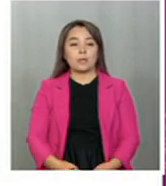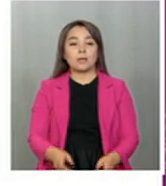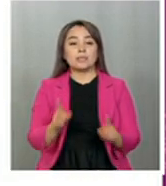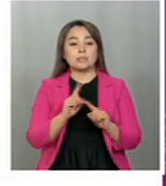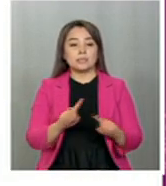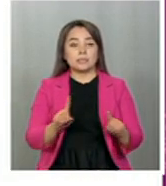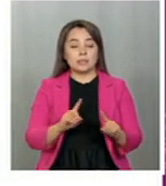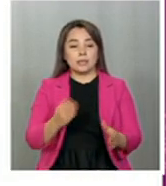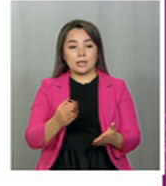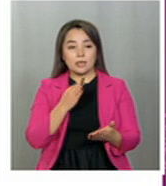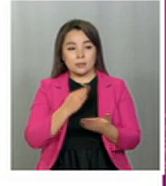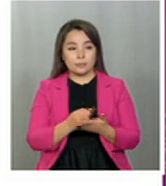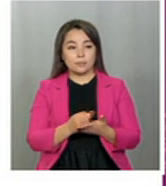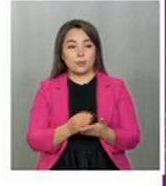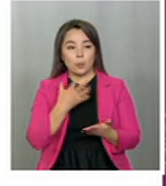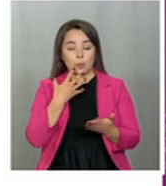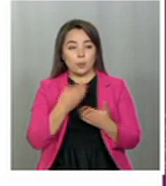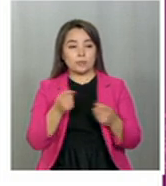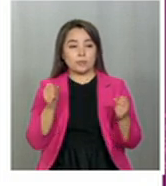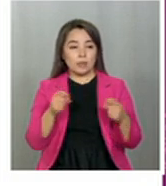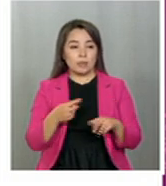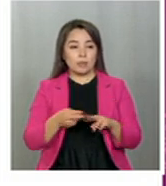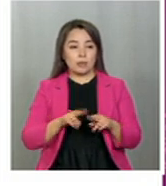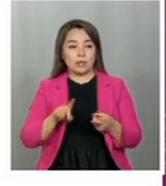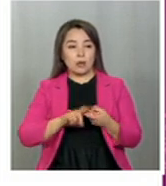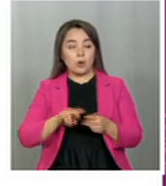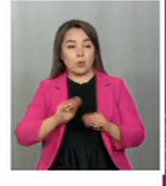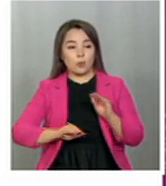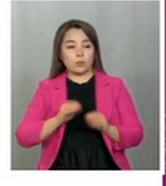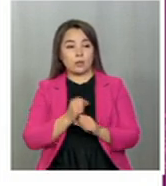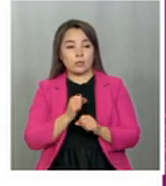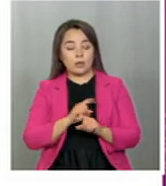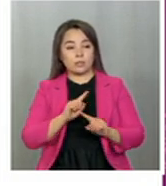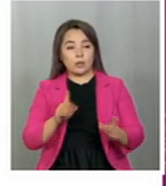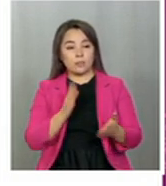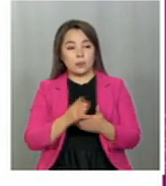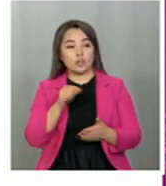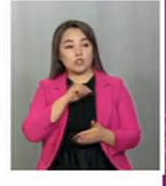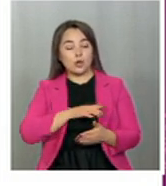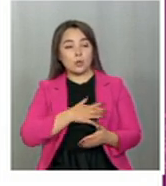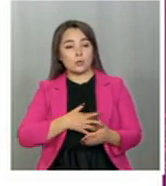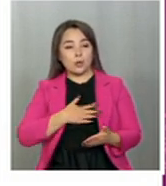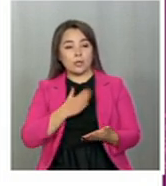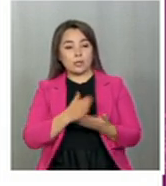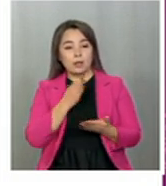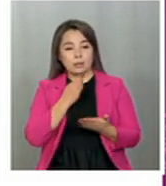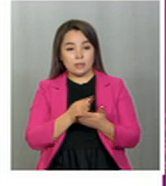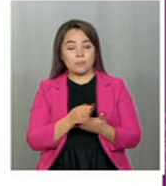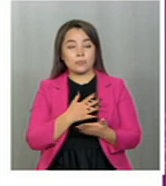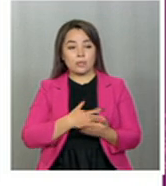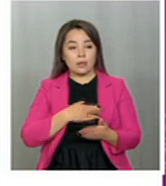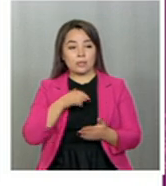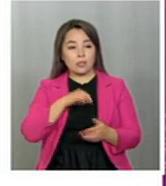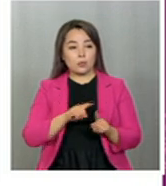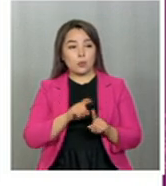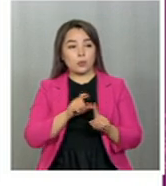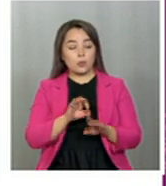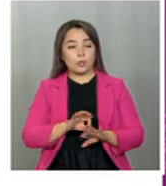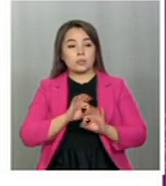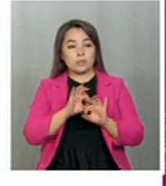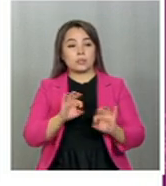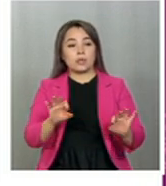Ерекшеліктері. Өзіне тән құрылым ерекшеліктері болады. Ішкі толғанысы мен тебіренісін сөзбен